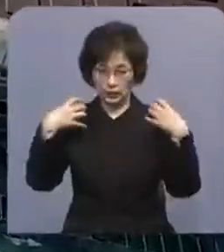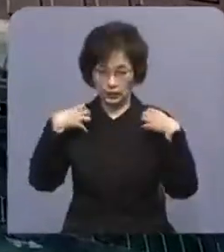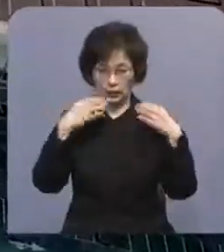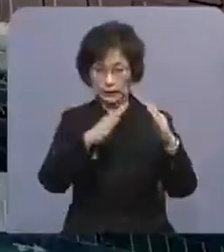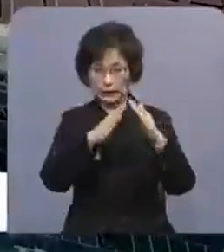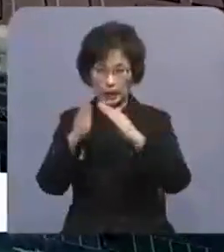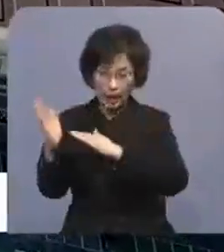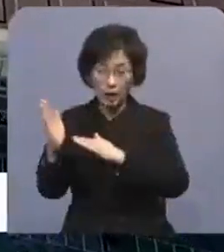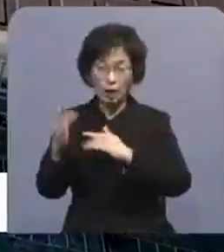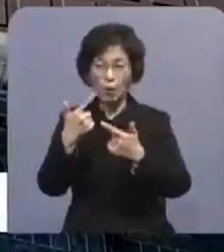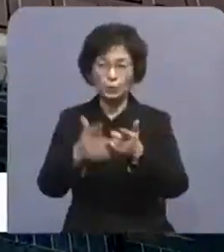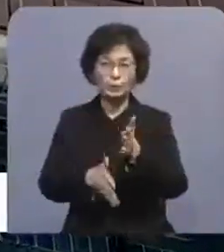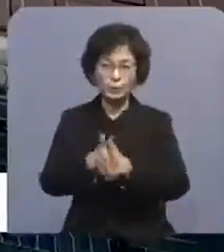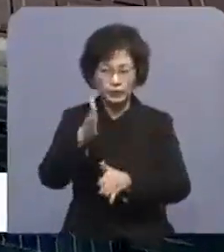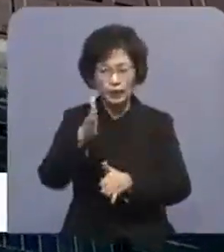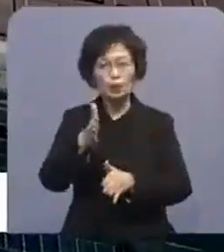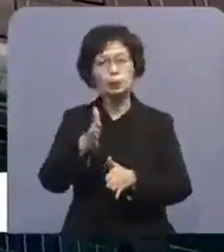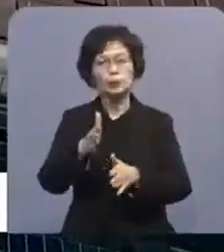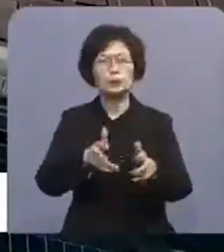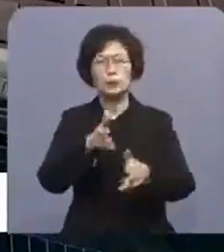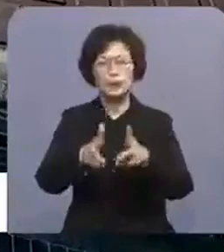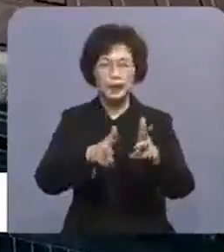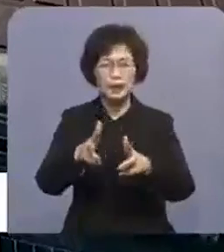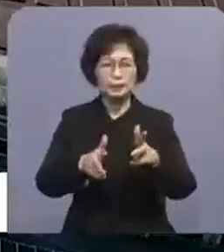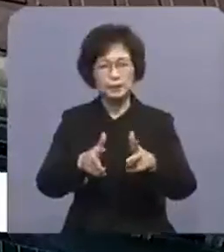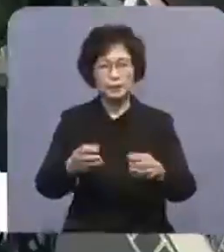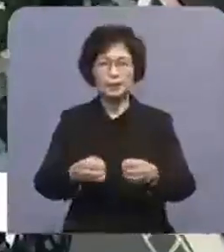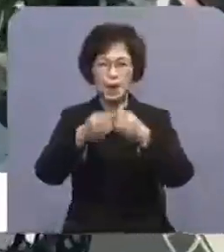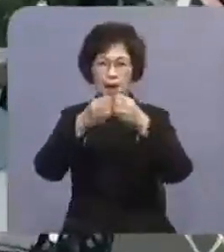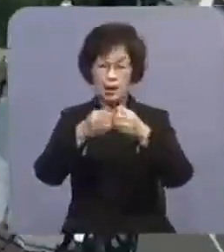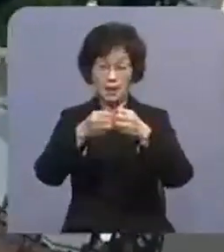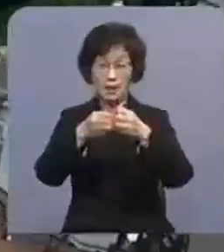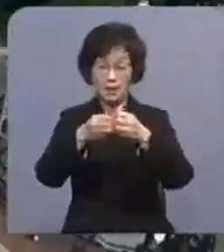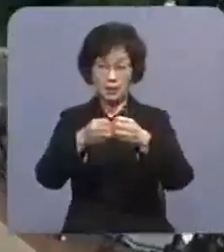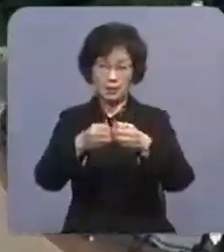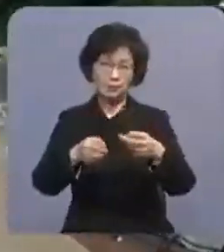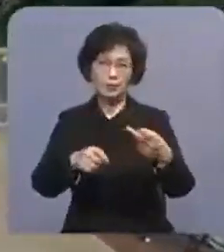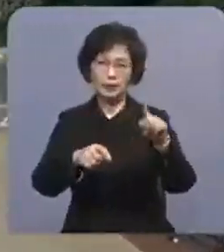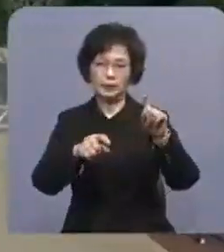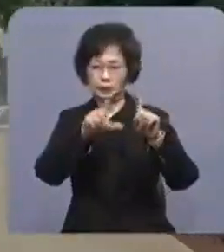이전과 부산시의 도시재생 사업 계획이 충돌한 가운데 이번 달